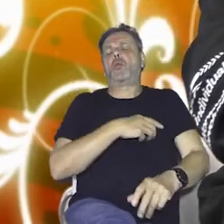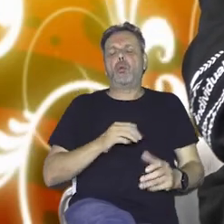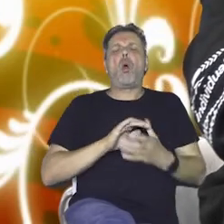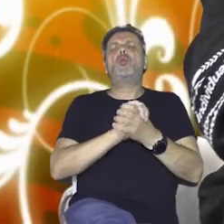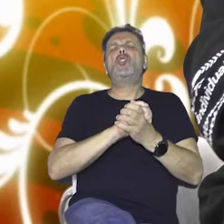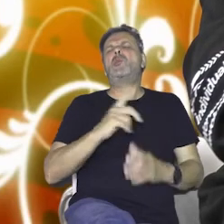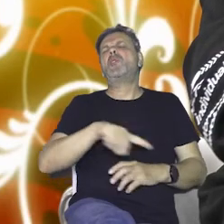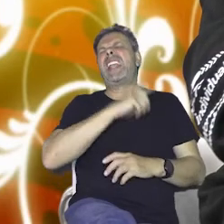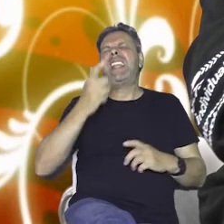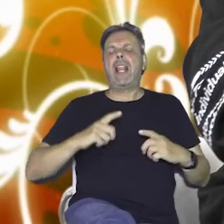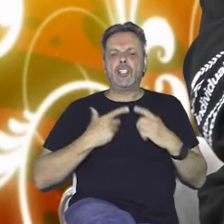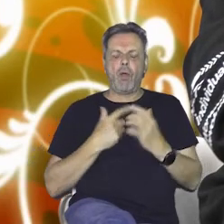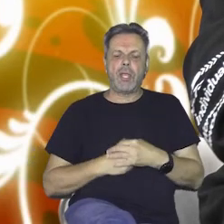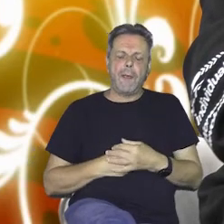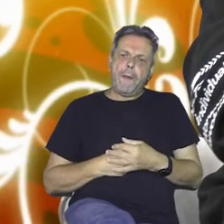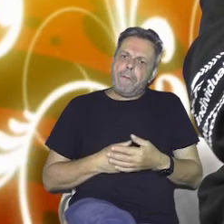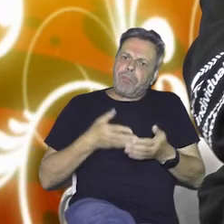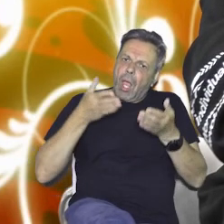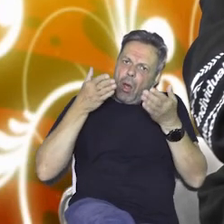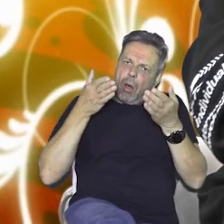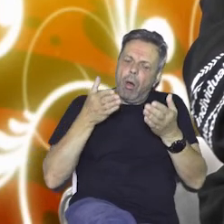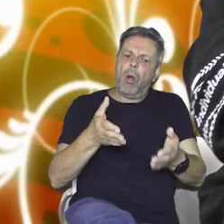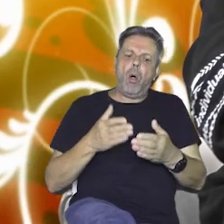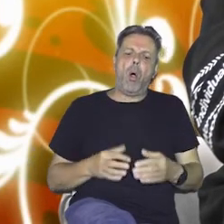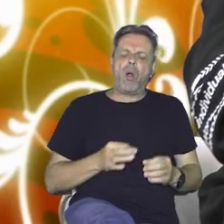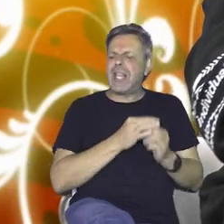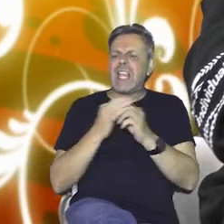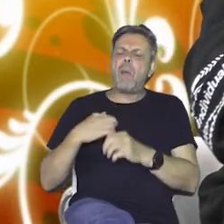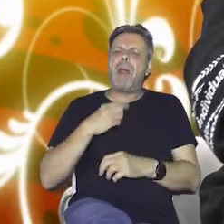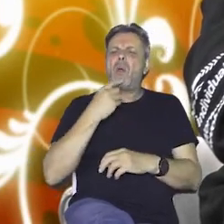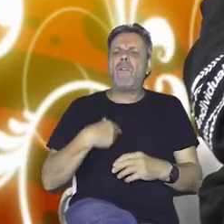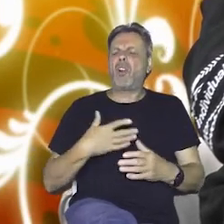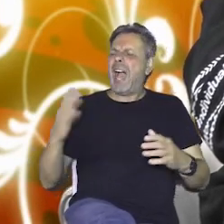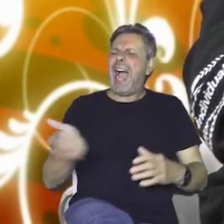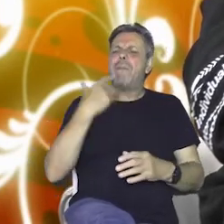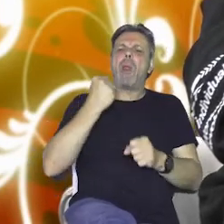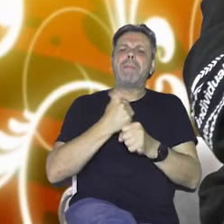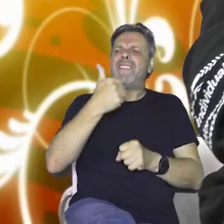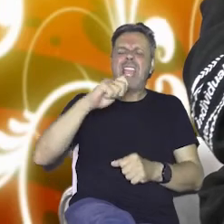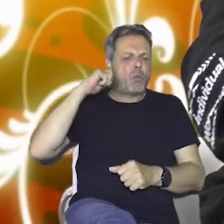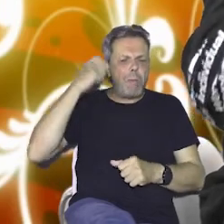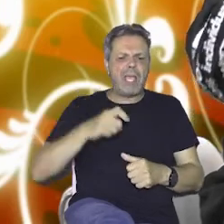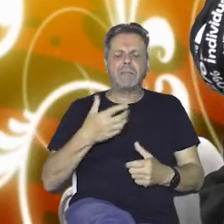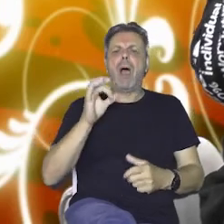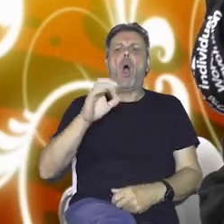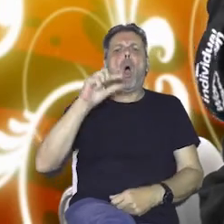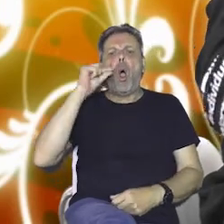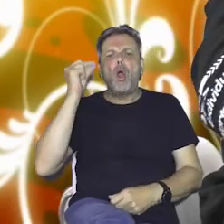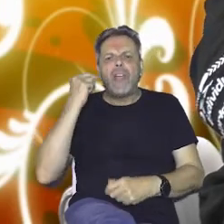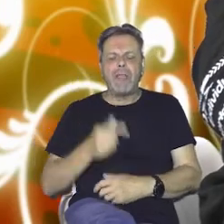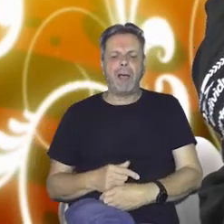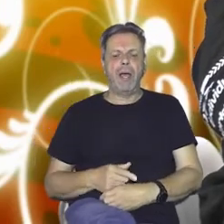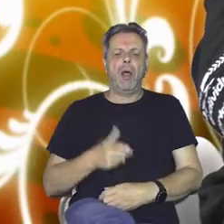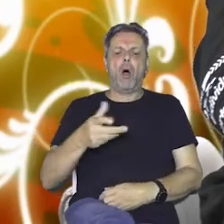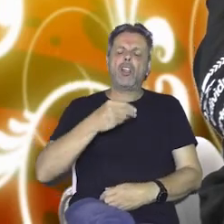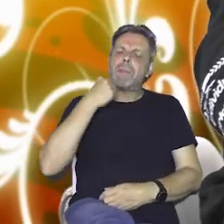život i on je stalno meni govorio, daj da napravimo jednu pjesmu o očevima, onda mi je pričao